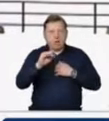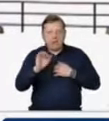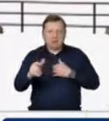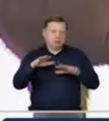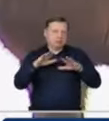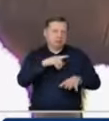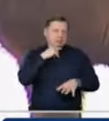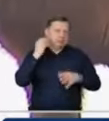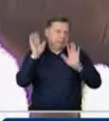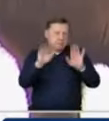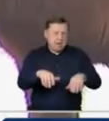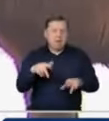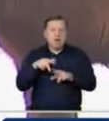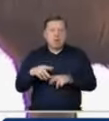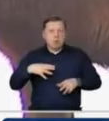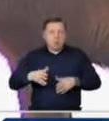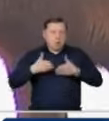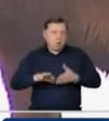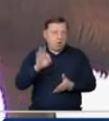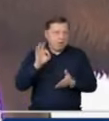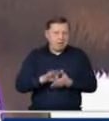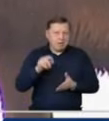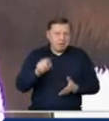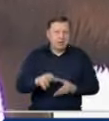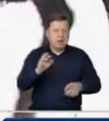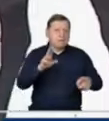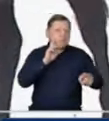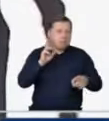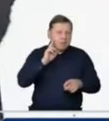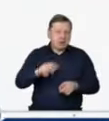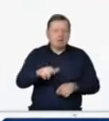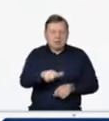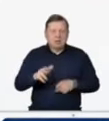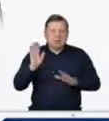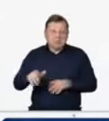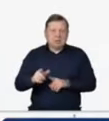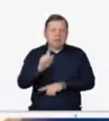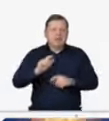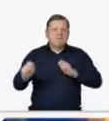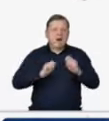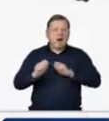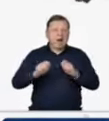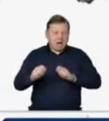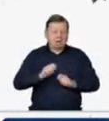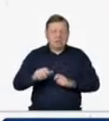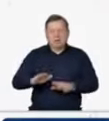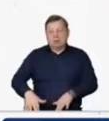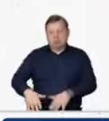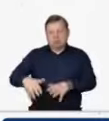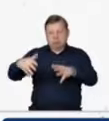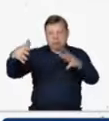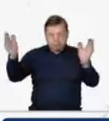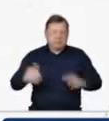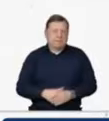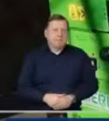ciepłych stajni. Koniki urodziły się w samą porę. Chodzi o to, by matki zdążyły odchować maluszki przed wakacyjnymi obowiązkami, gdy nie brak chętnych do